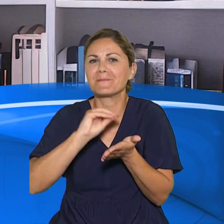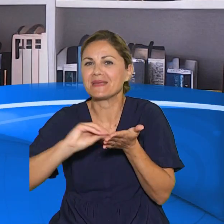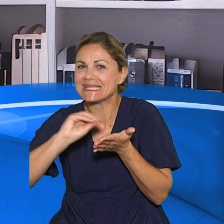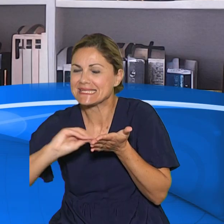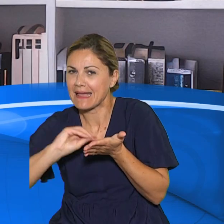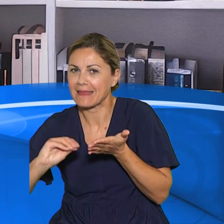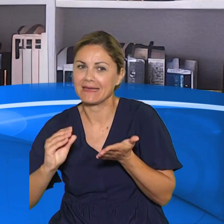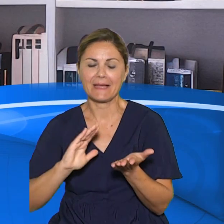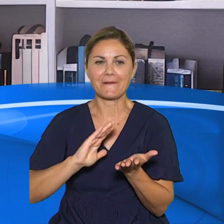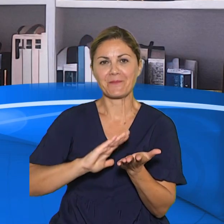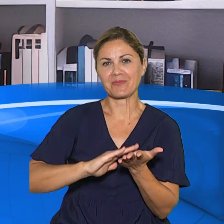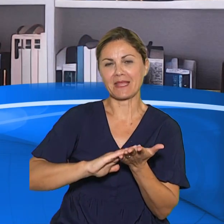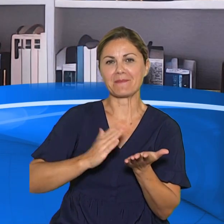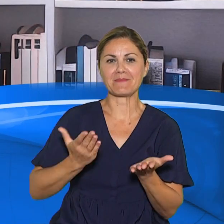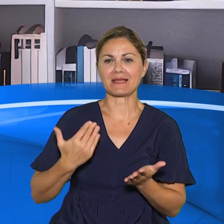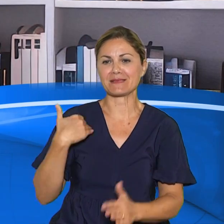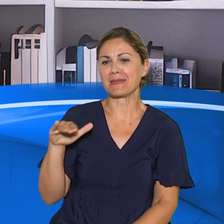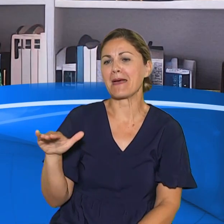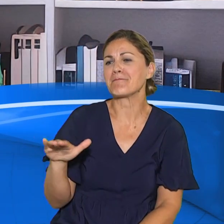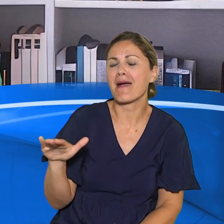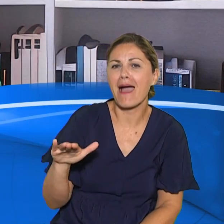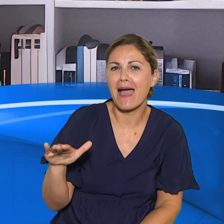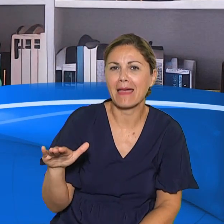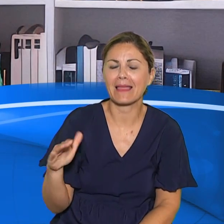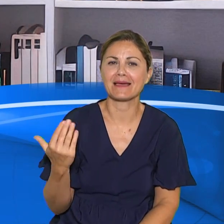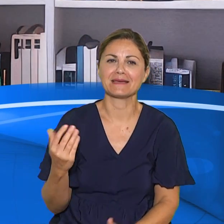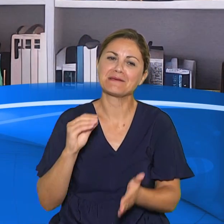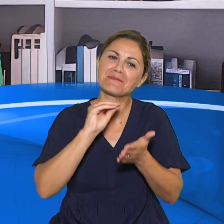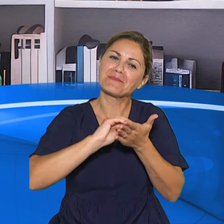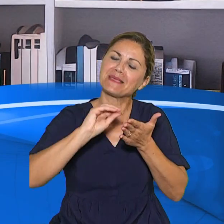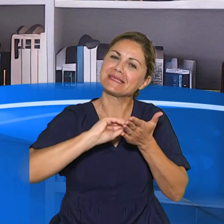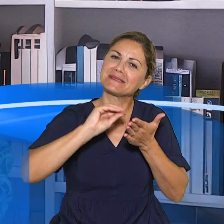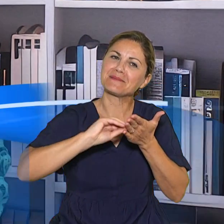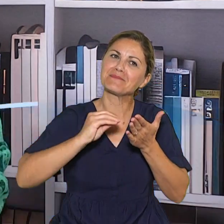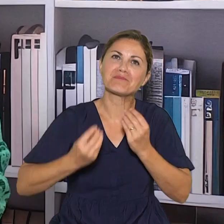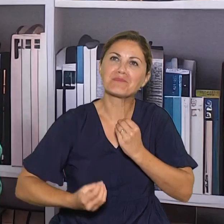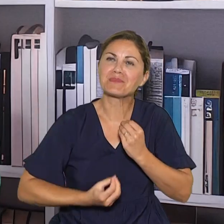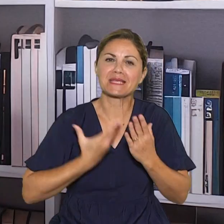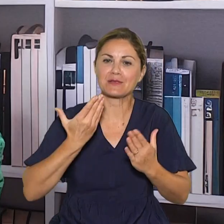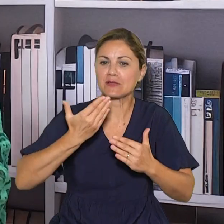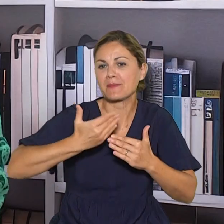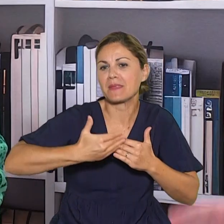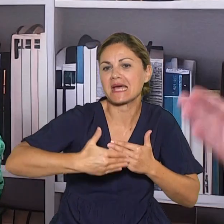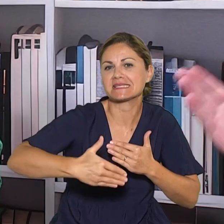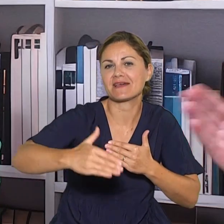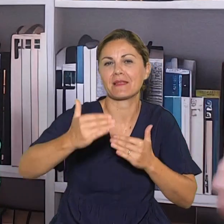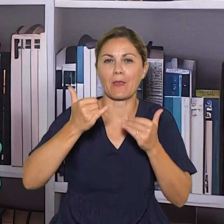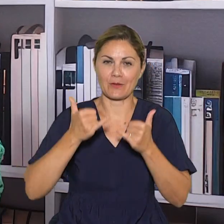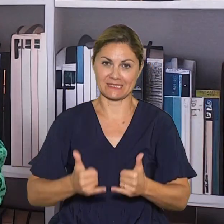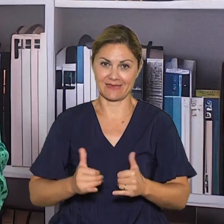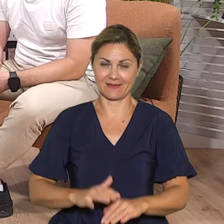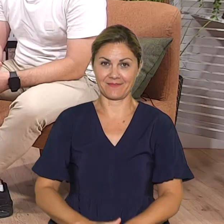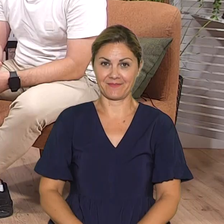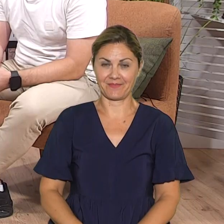svoju određene svoje godine, ono kao djevojčica, i tako sam ja nastavila stalno pisati. Meni je